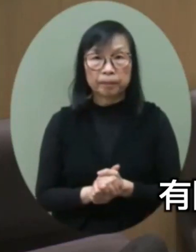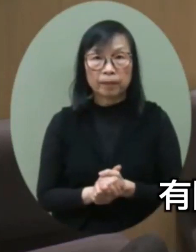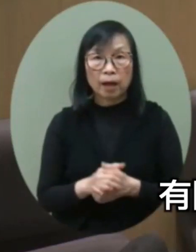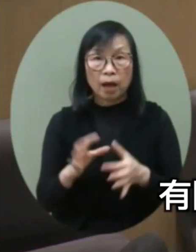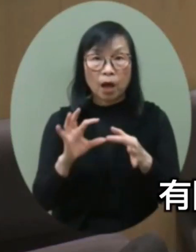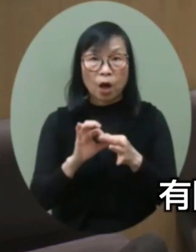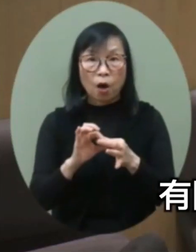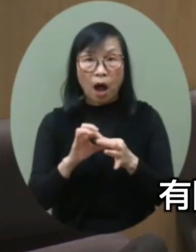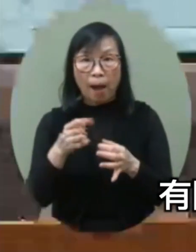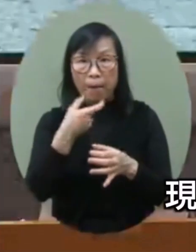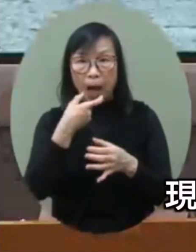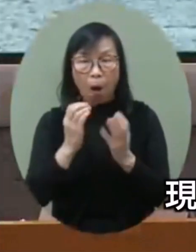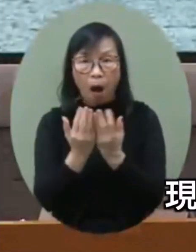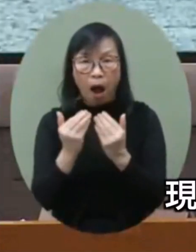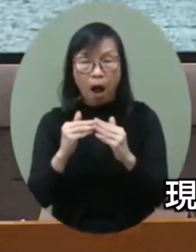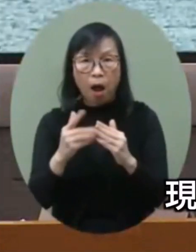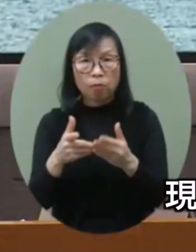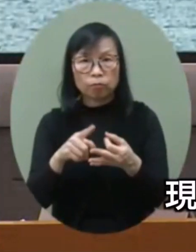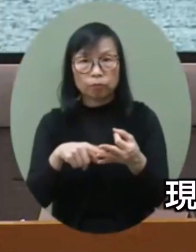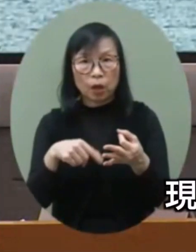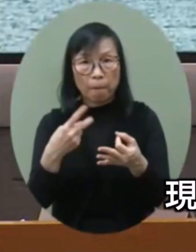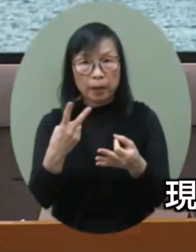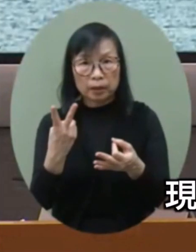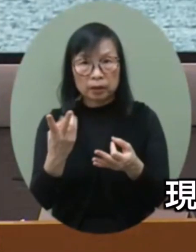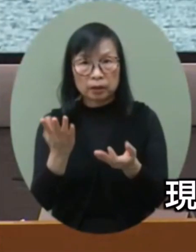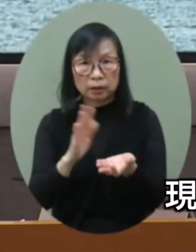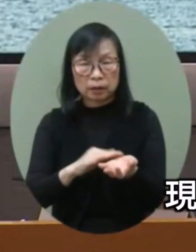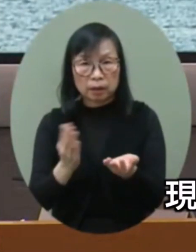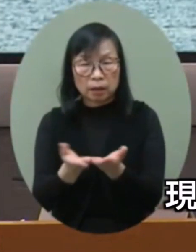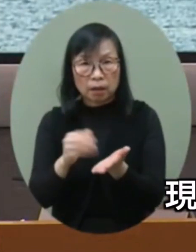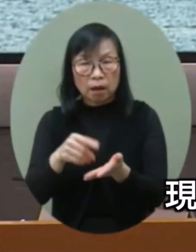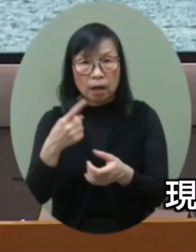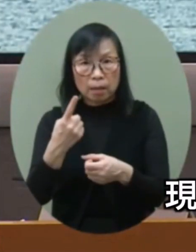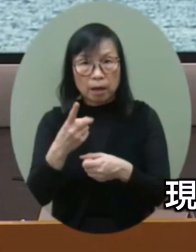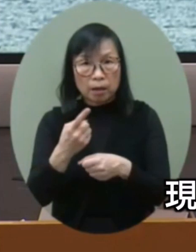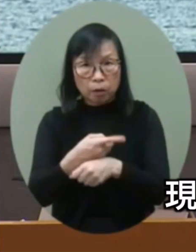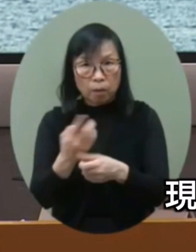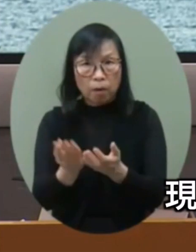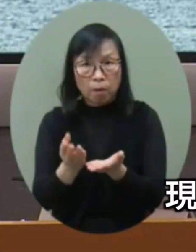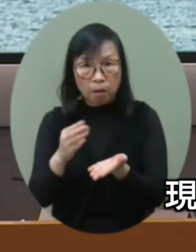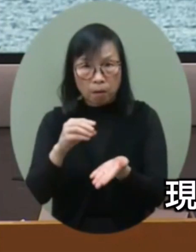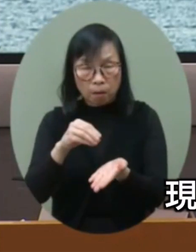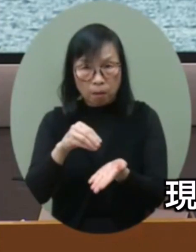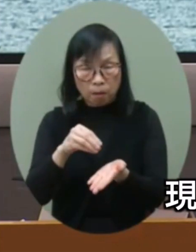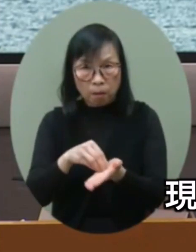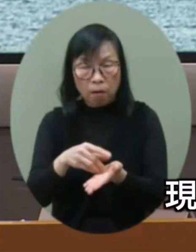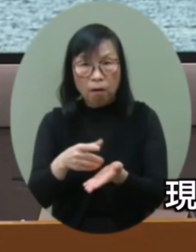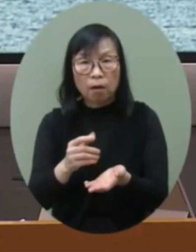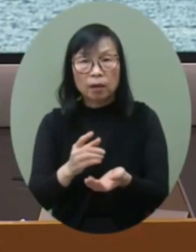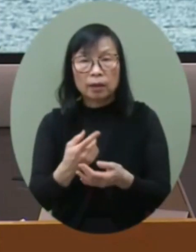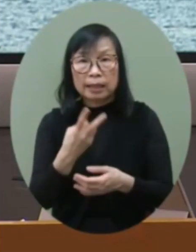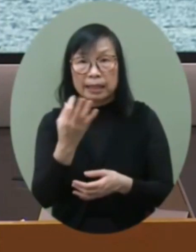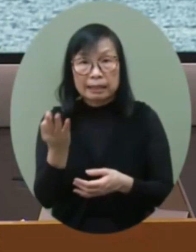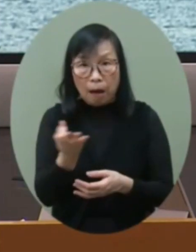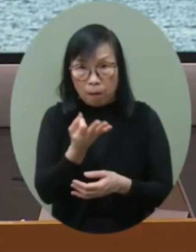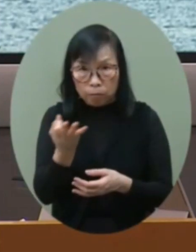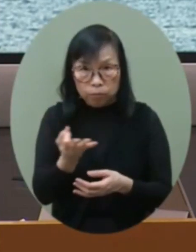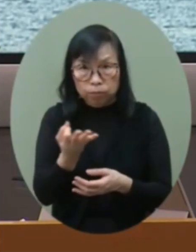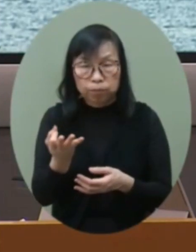關於 The Harbour School 咧，咁現時有兩名確診病人同埋一名初步陽性嘅個案啦，咁三個都